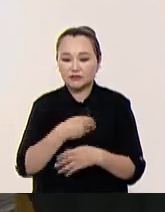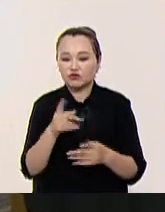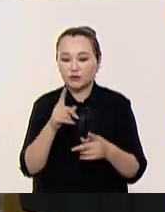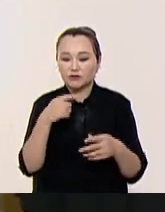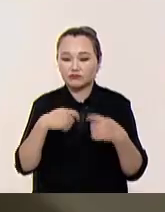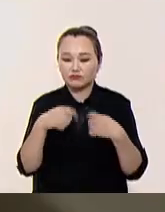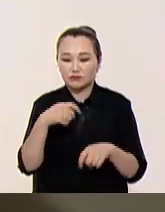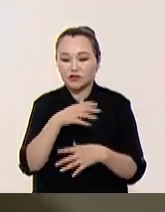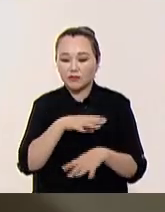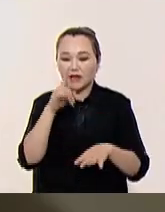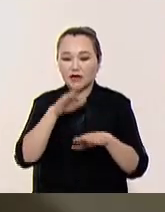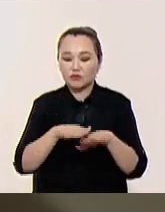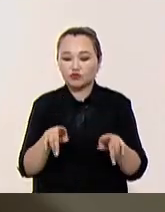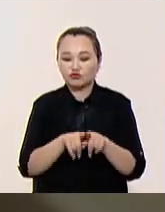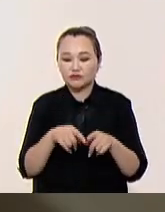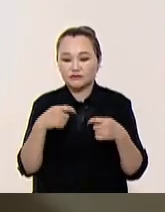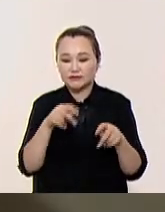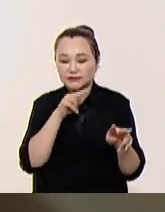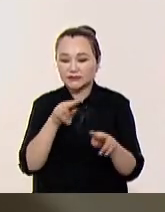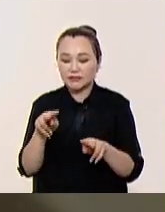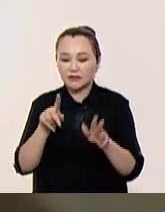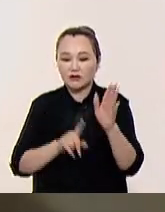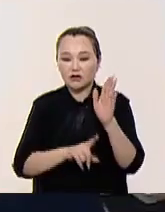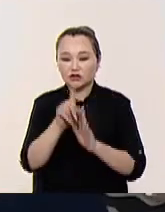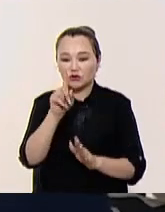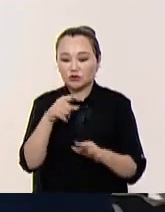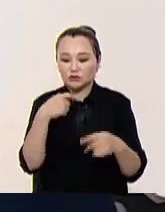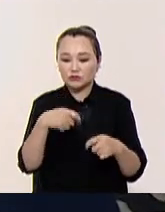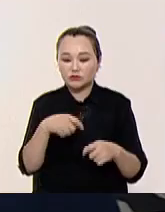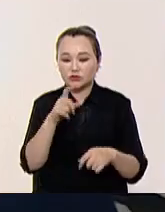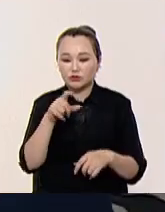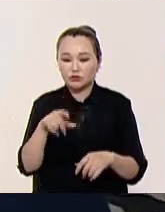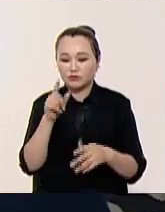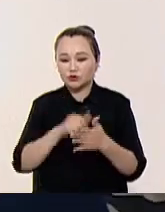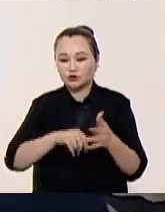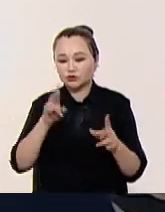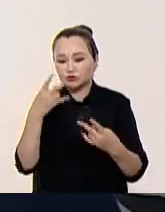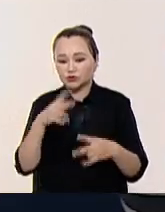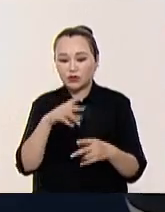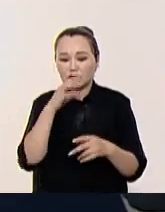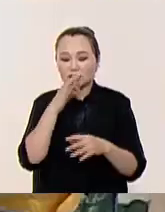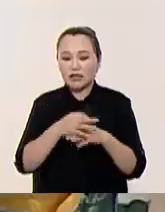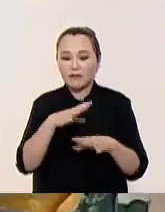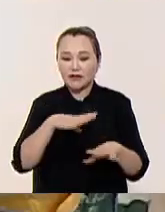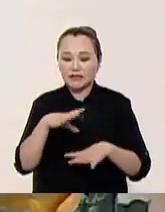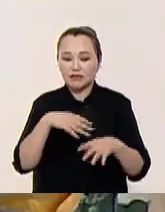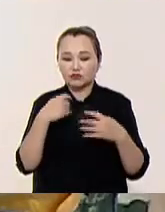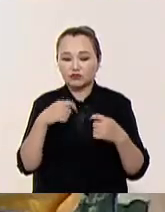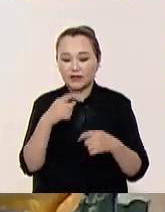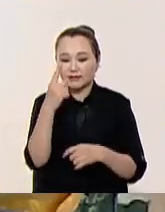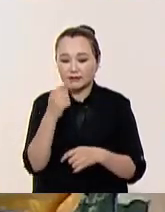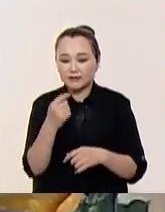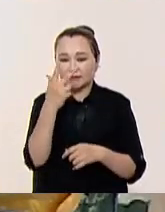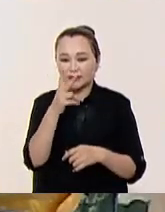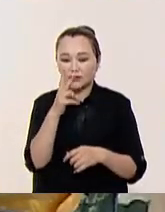үшін әкімдік өкілдері де сауда сөрелерін күзетуге көшкен. Алайда саудагерлер оған негіз жоқ дейді. Айтуларынша базардағы саудагерлерге бір күнде